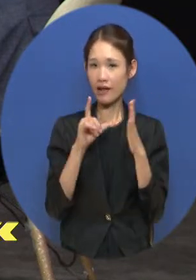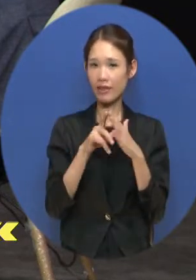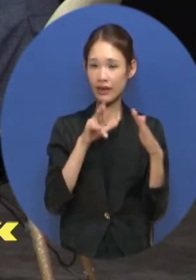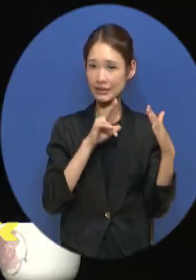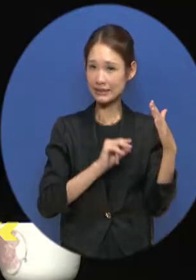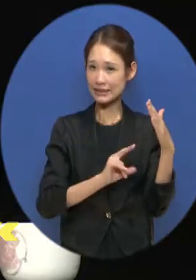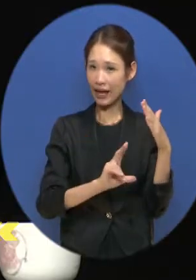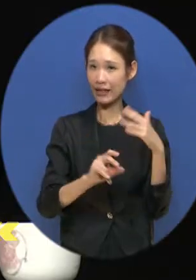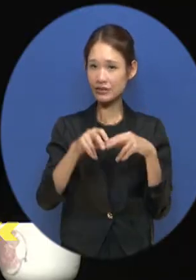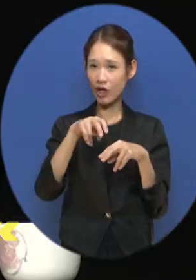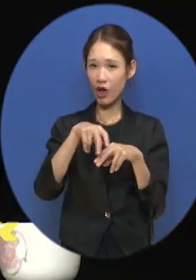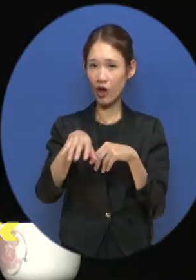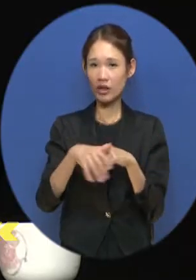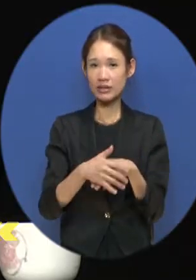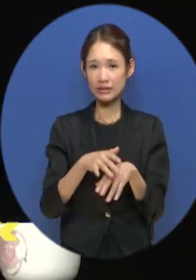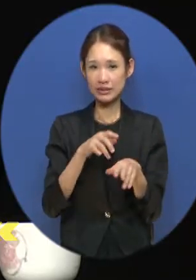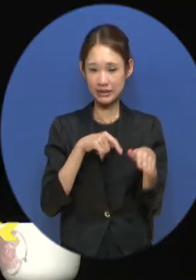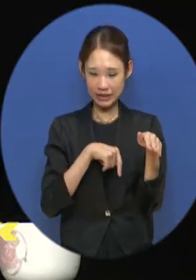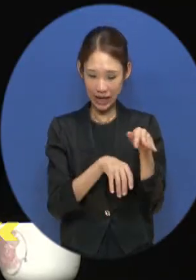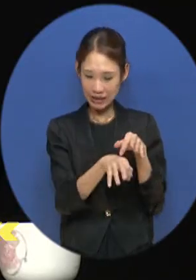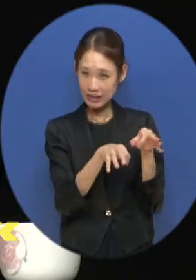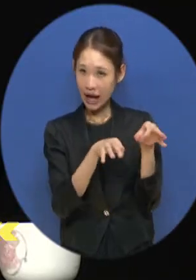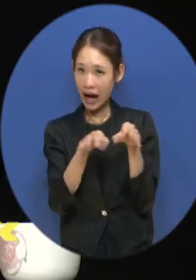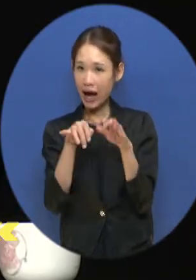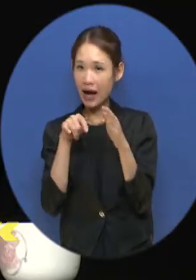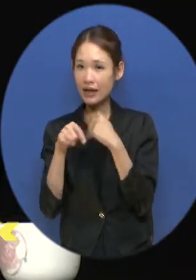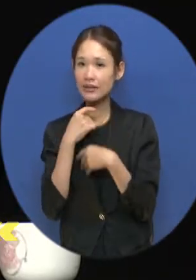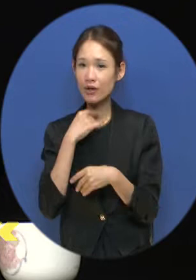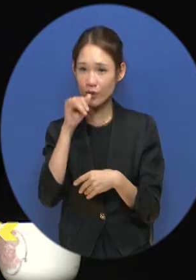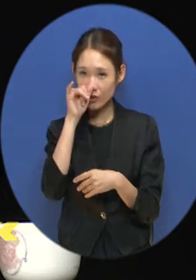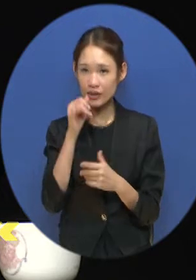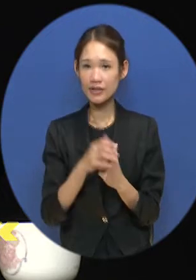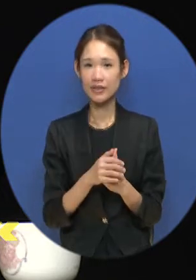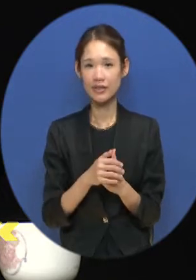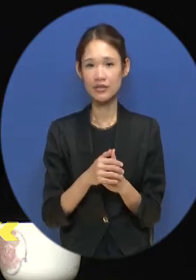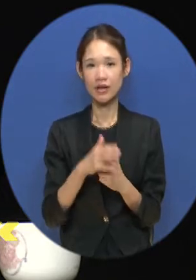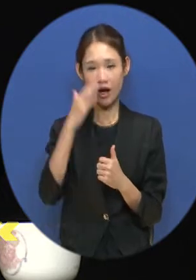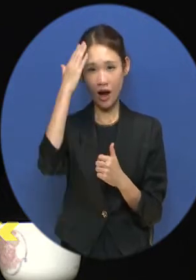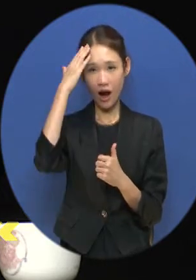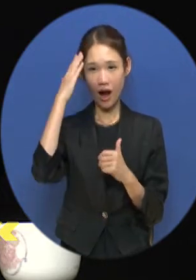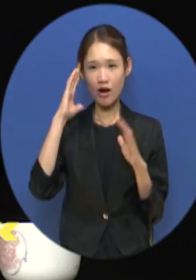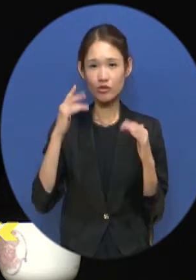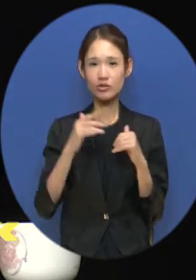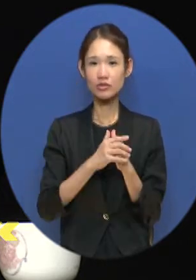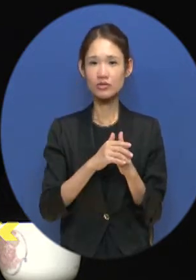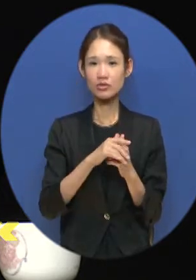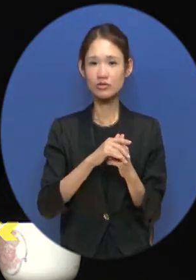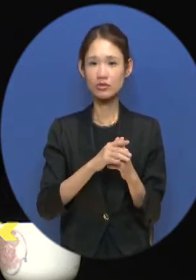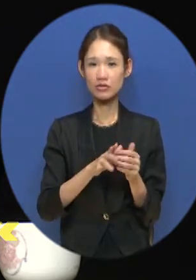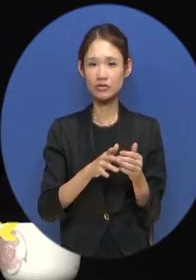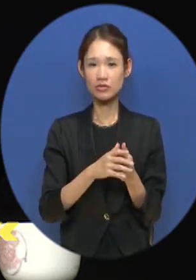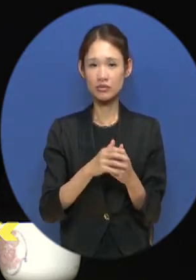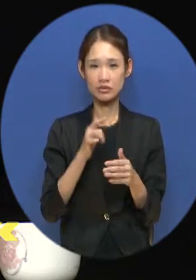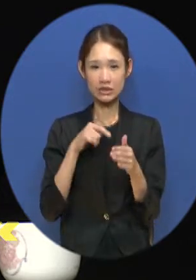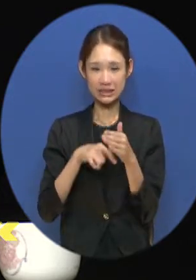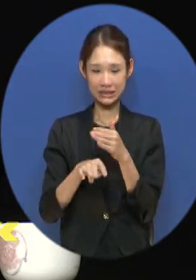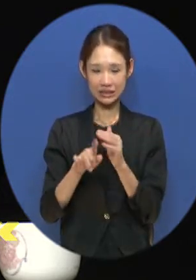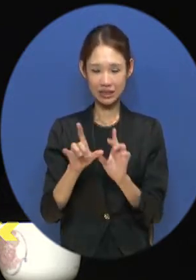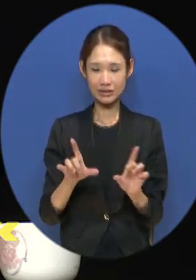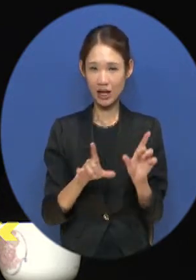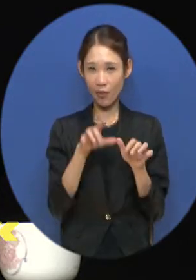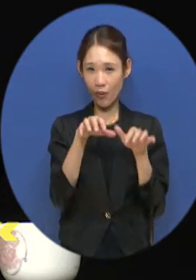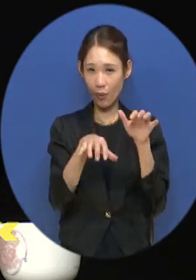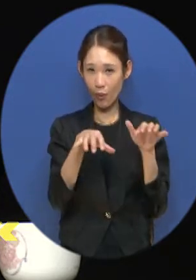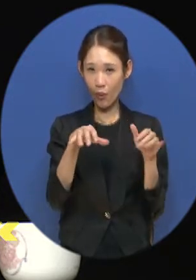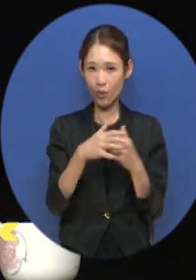지하철역이나 지하상가를 방문해 보신 적이 있으시죠? 네. 네, 우리나라의 경우 초창기에 비해서 지하 생활